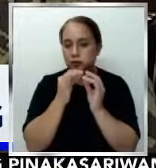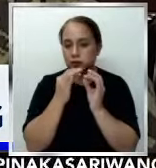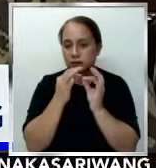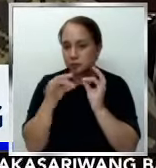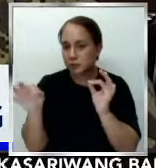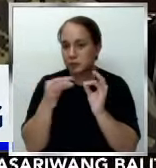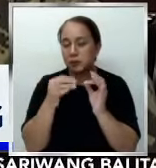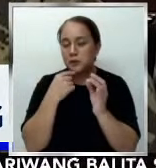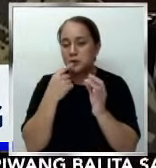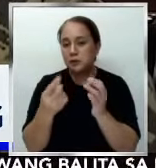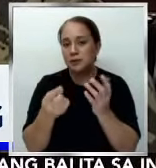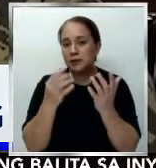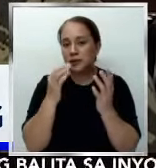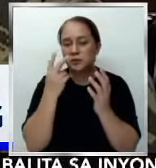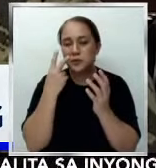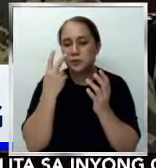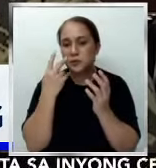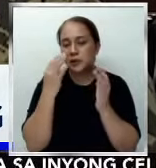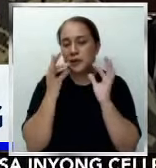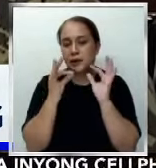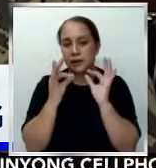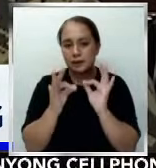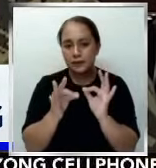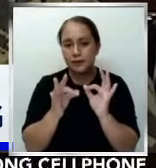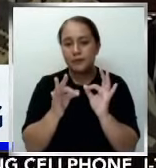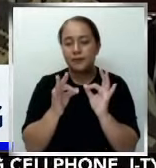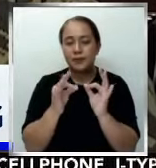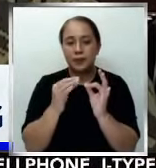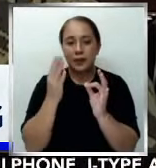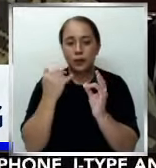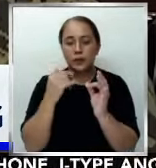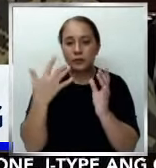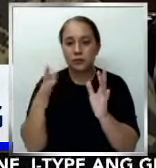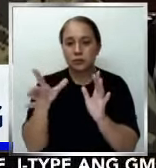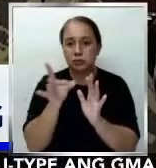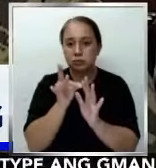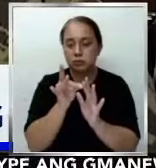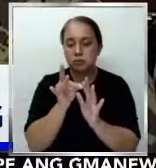natin yung dahil po nahawa sila doon po sa